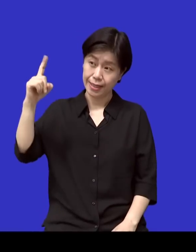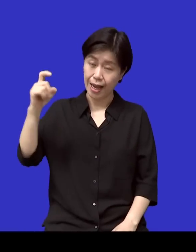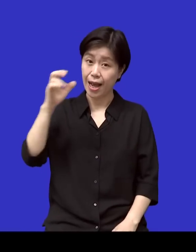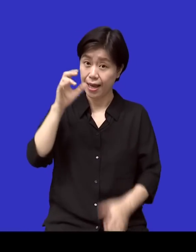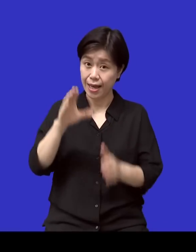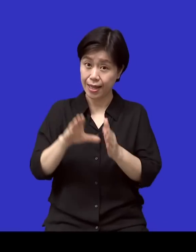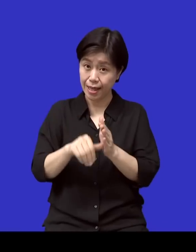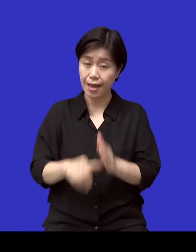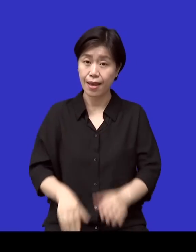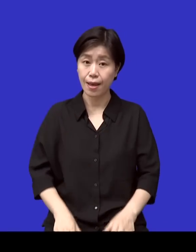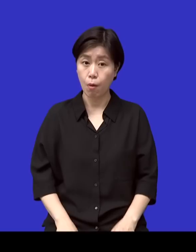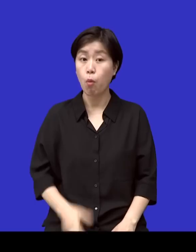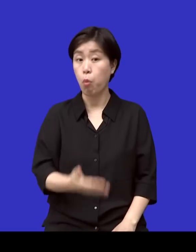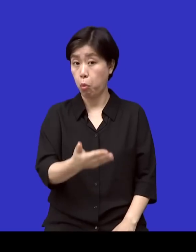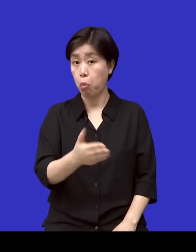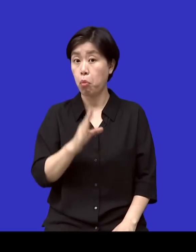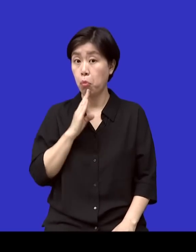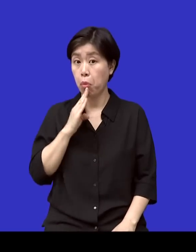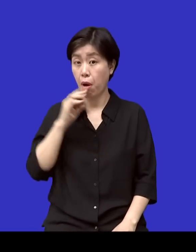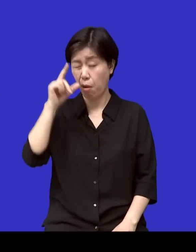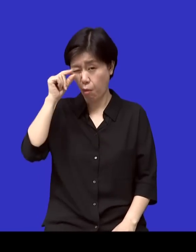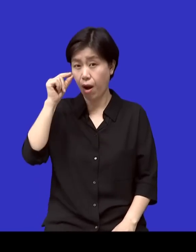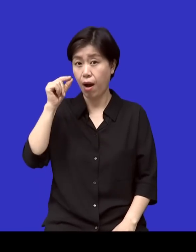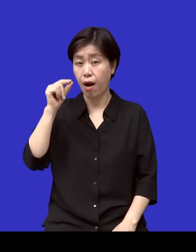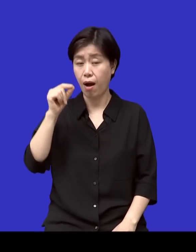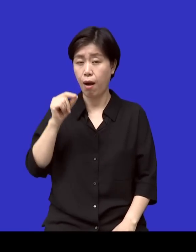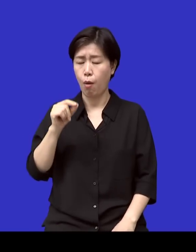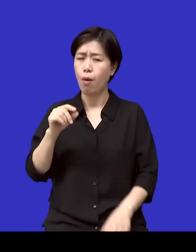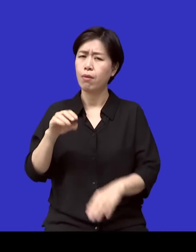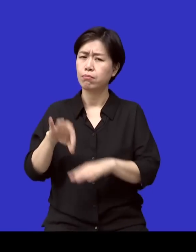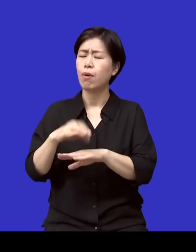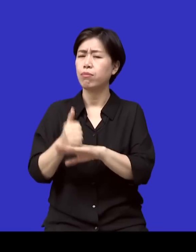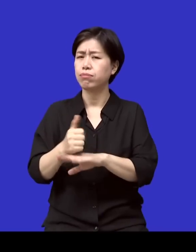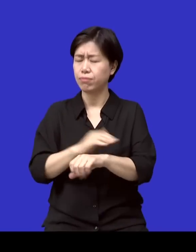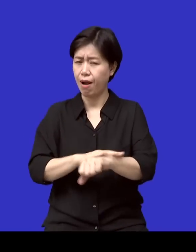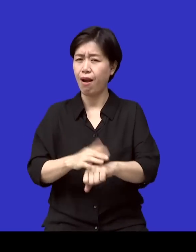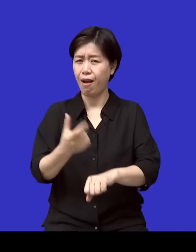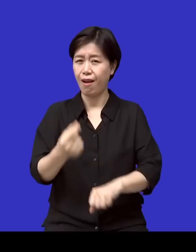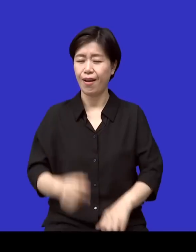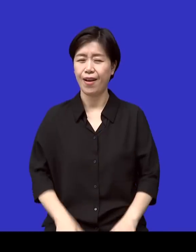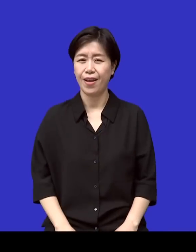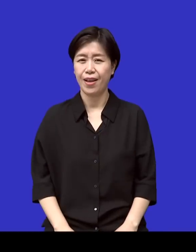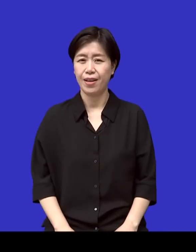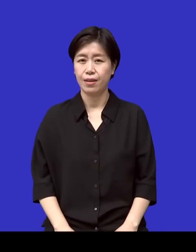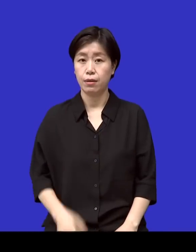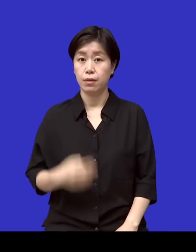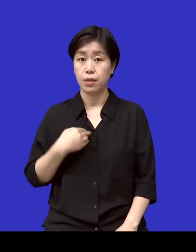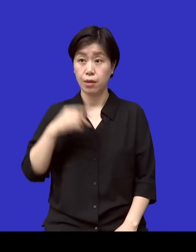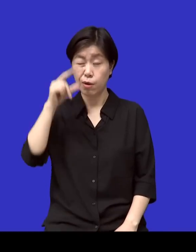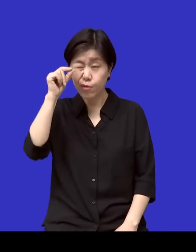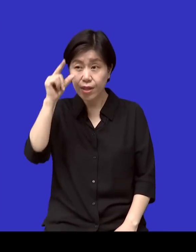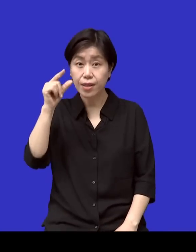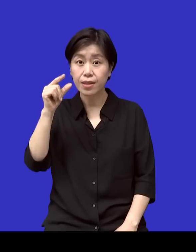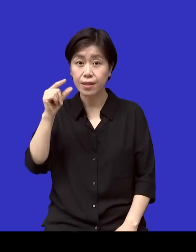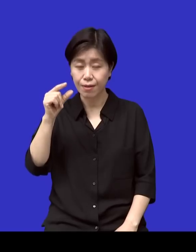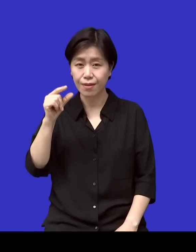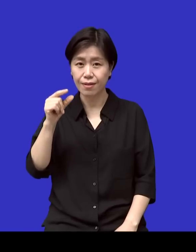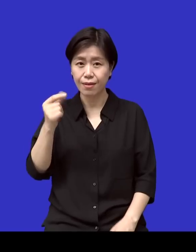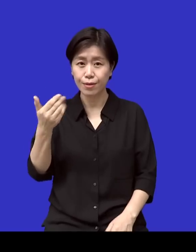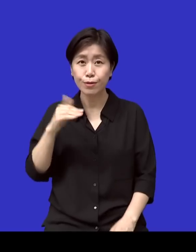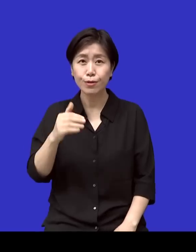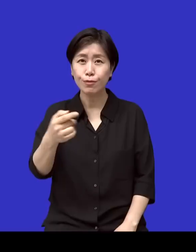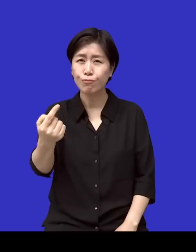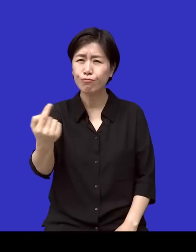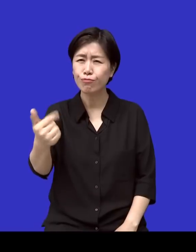해주시는데 약간 무슨 만화 캐릭터처럼 귀엽게. 윙크 진짜 장인. 감사합니다. 그래요? 저는 이렇게 윙크했더니 누가 이렇게 나? 막 이러더라고요.